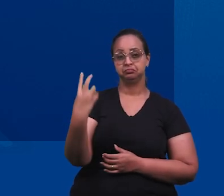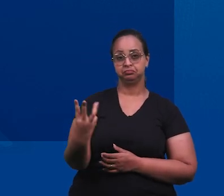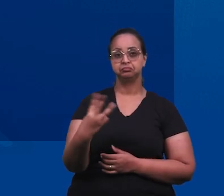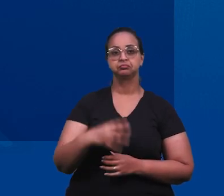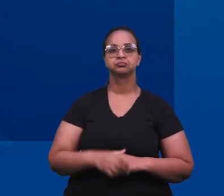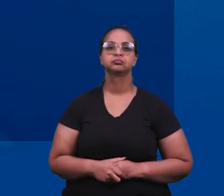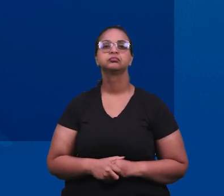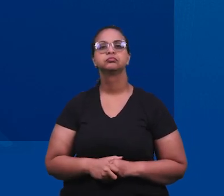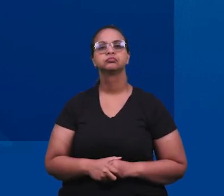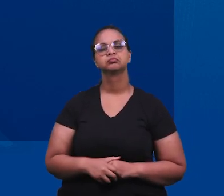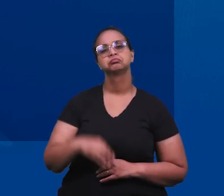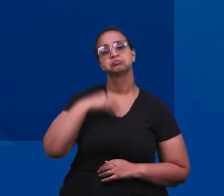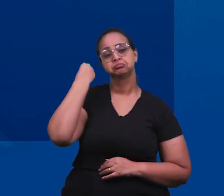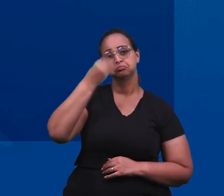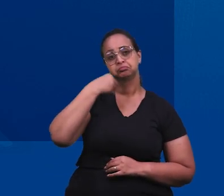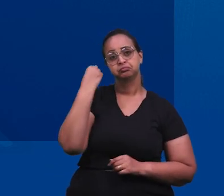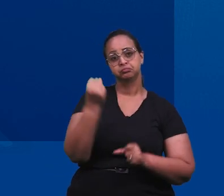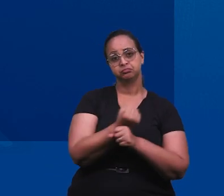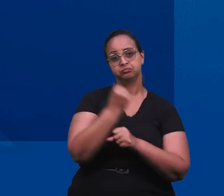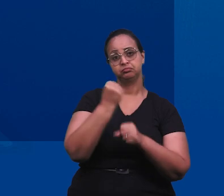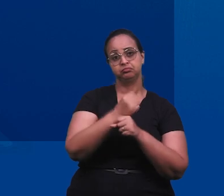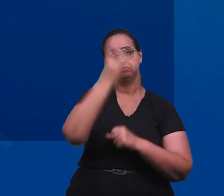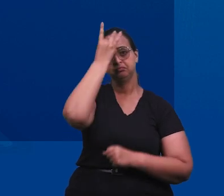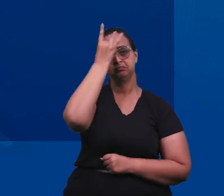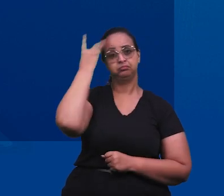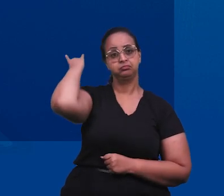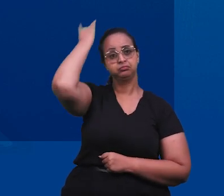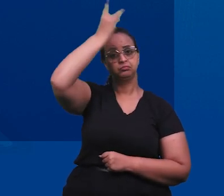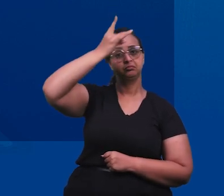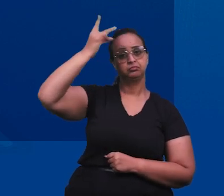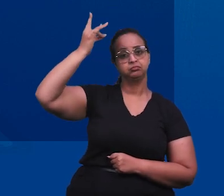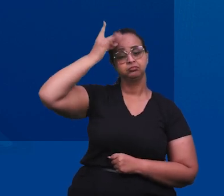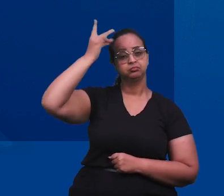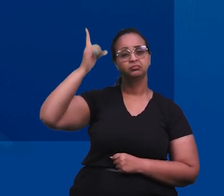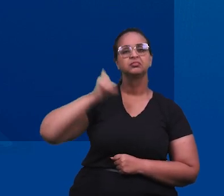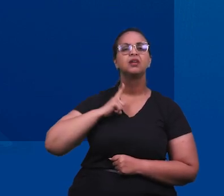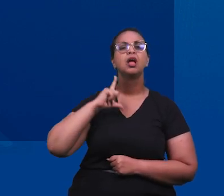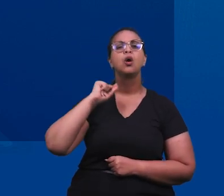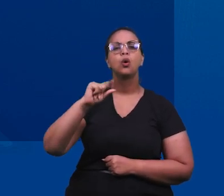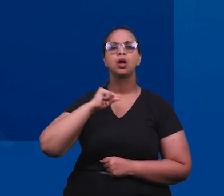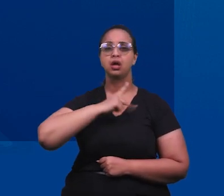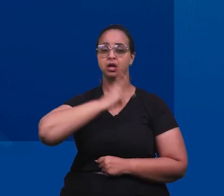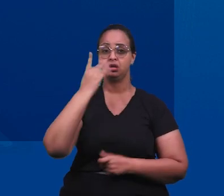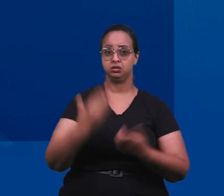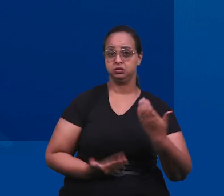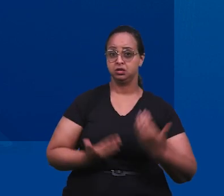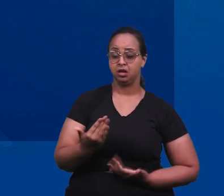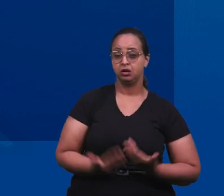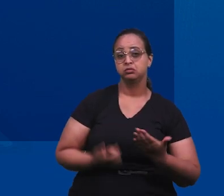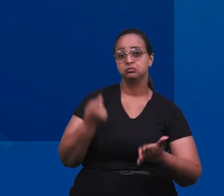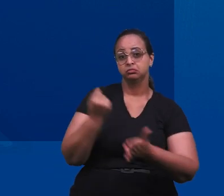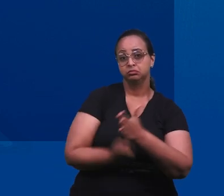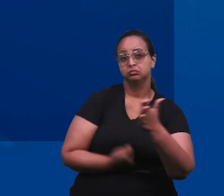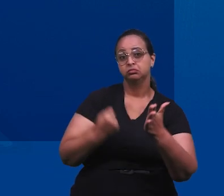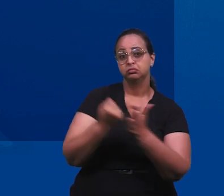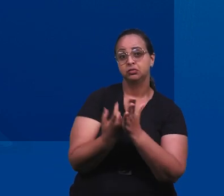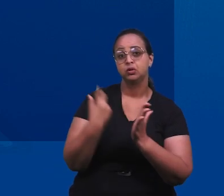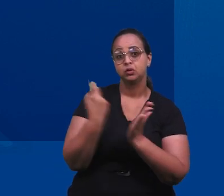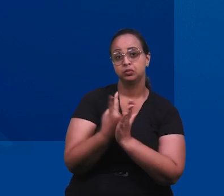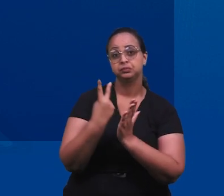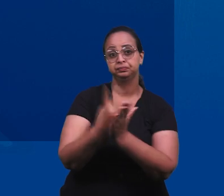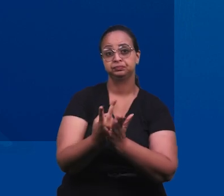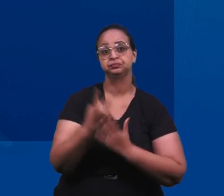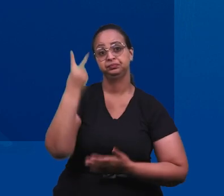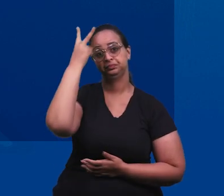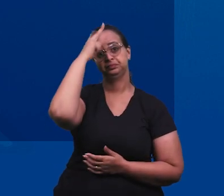вопрос. Опыт работы Святого Духа среди церкви как остатка. И вот в